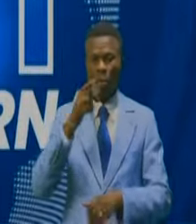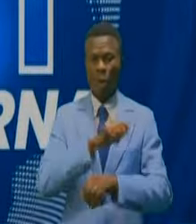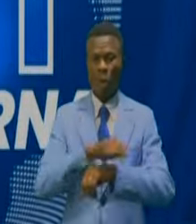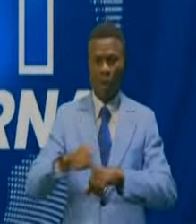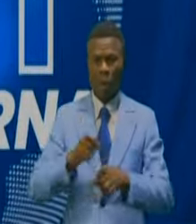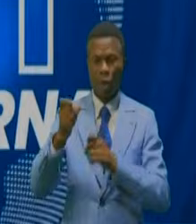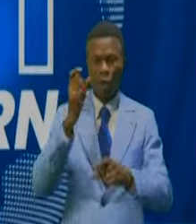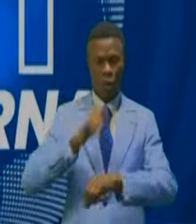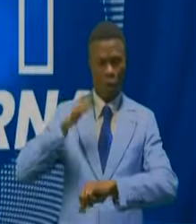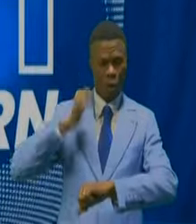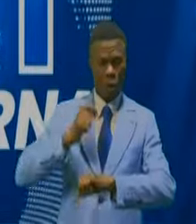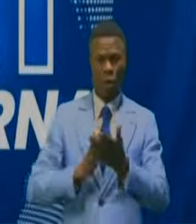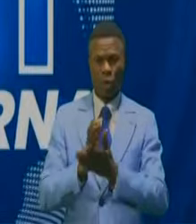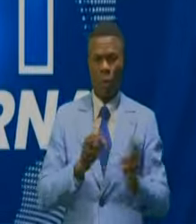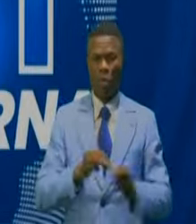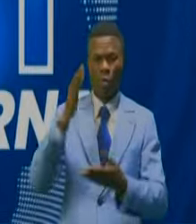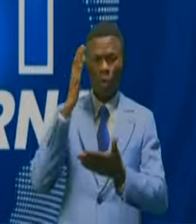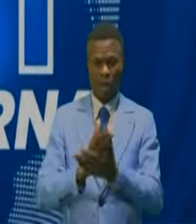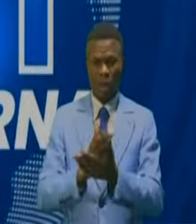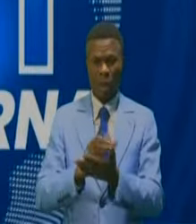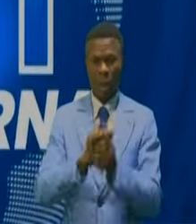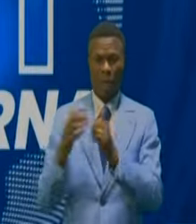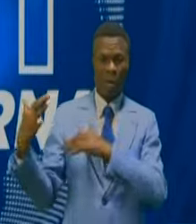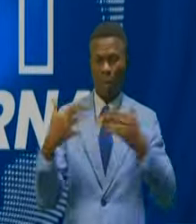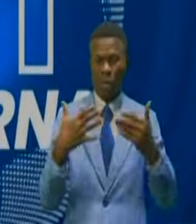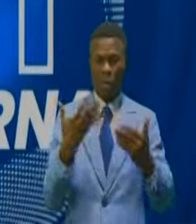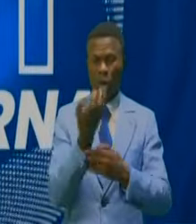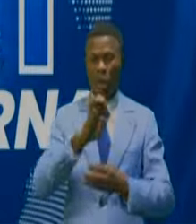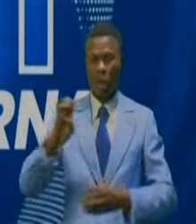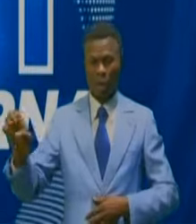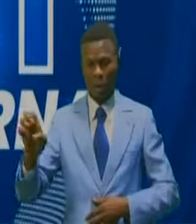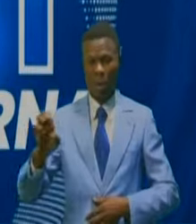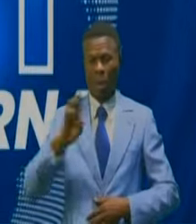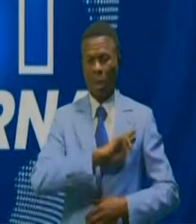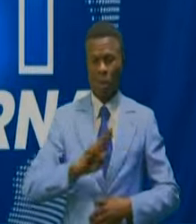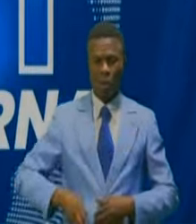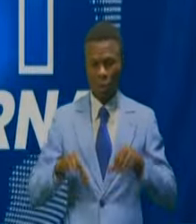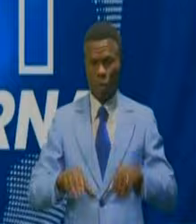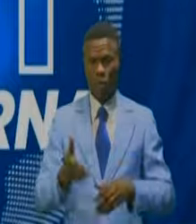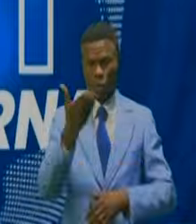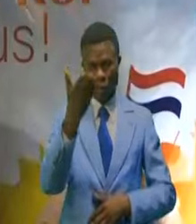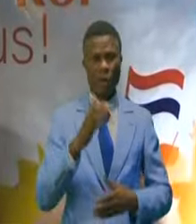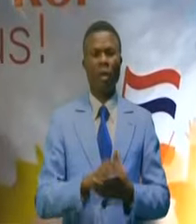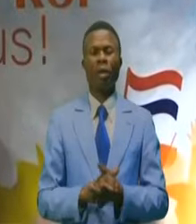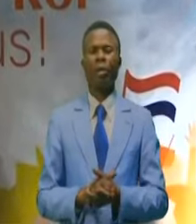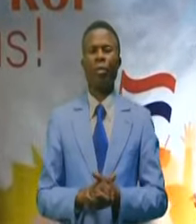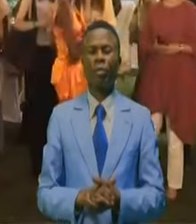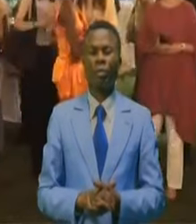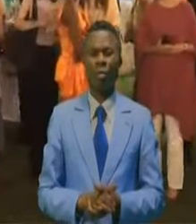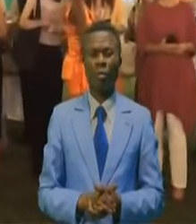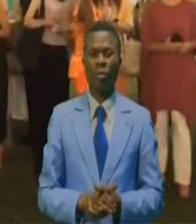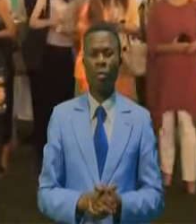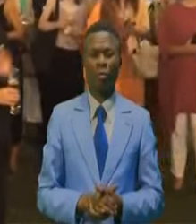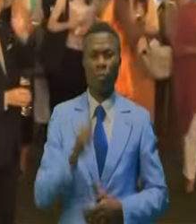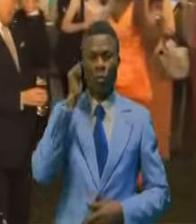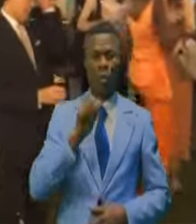d'une bonne justice comme moyen de mettre un terme à ces atrocités commises à l'est du pays. Suivez. La fête du